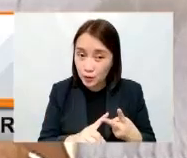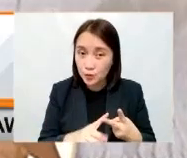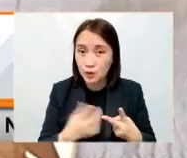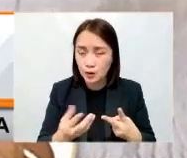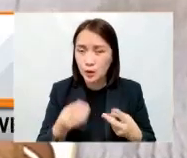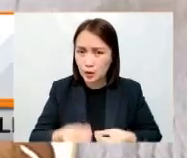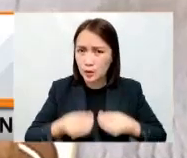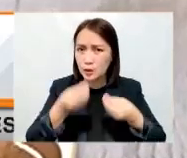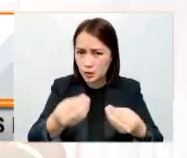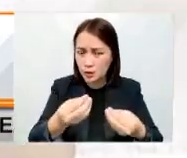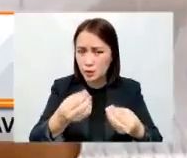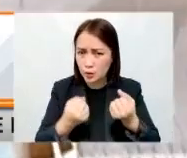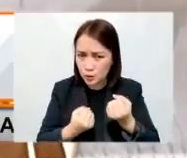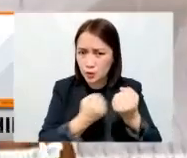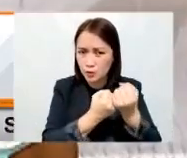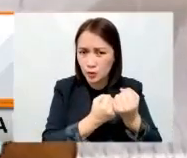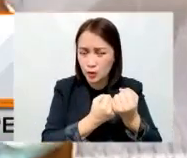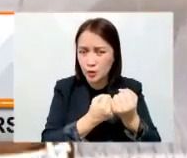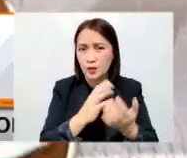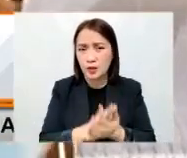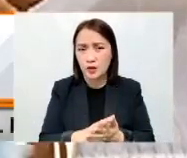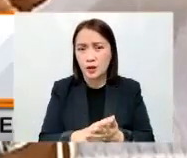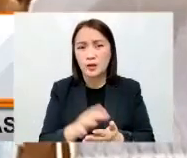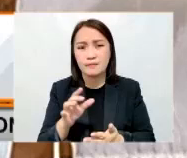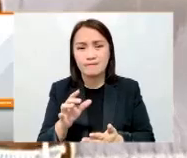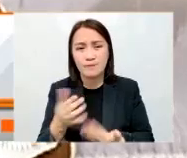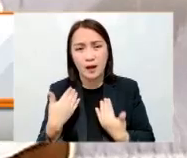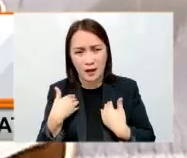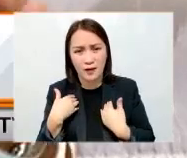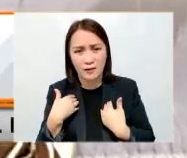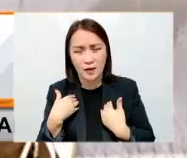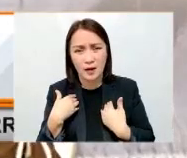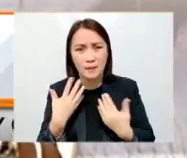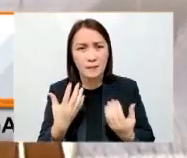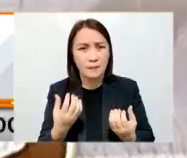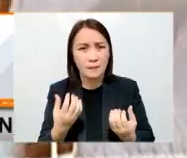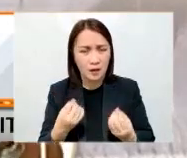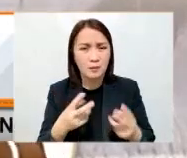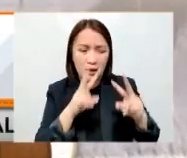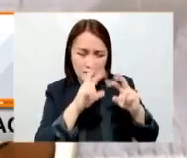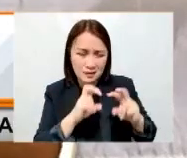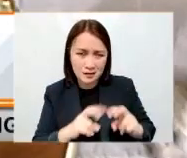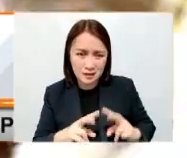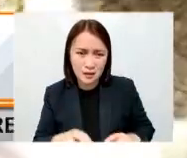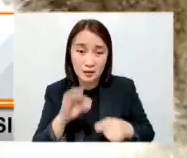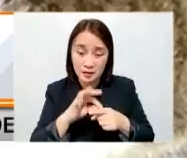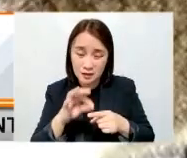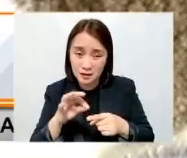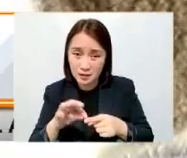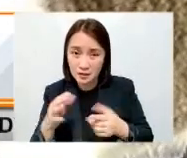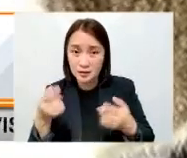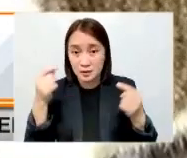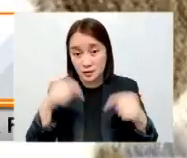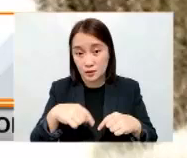na panawagan ng ating mga magsasaka. Palakasin pa yung research and development para sa mga binhi na resilient sa